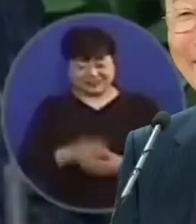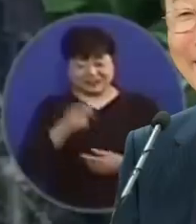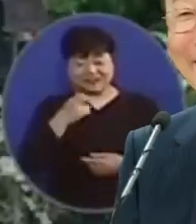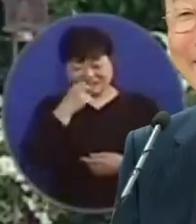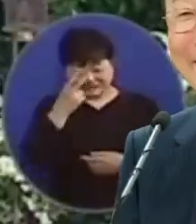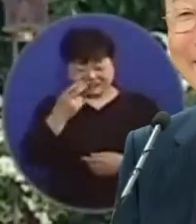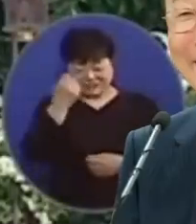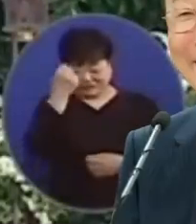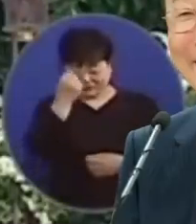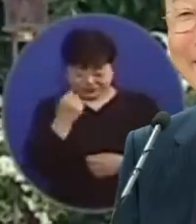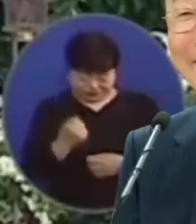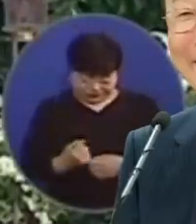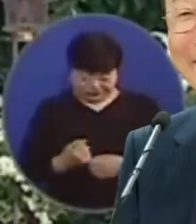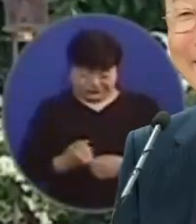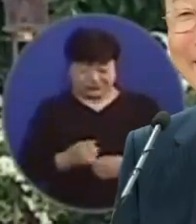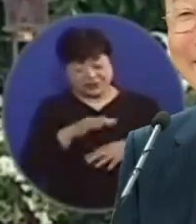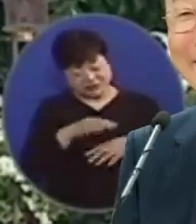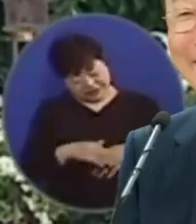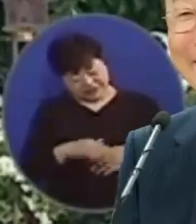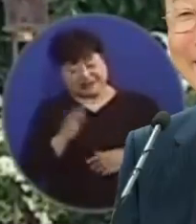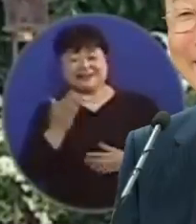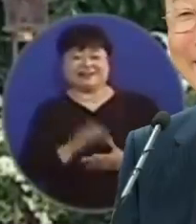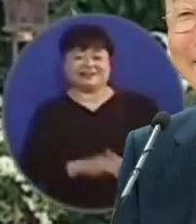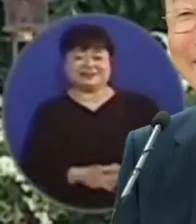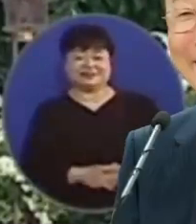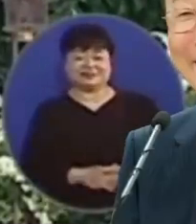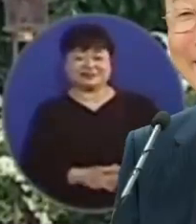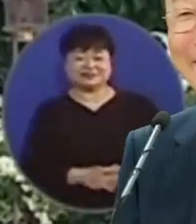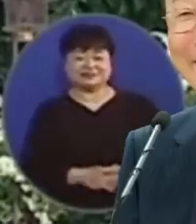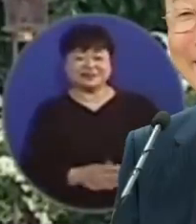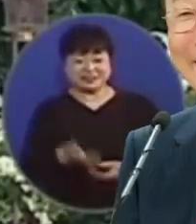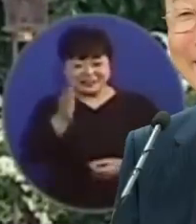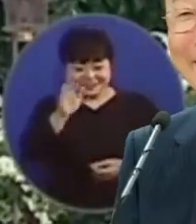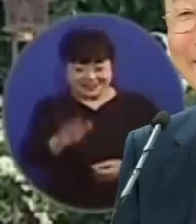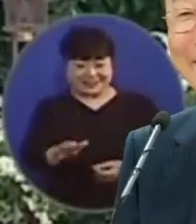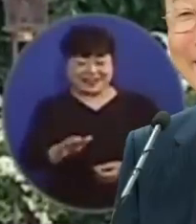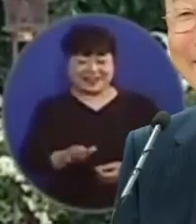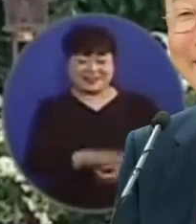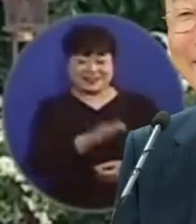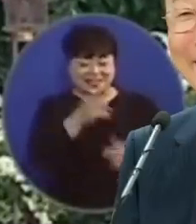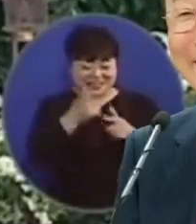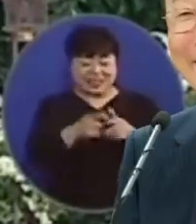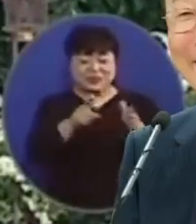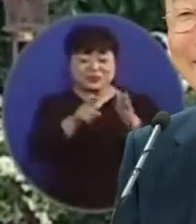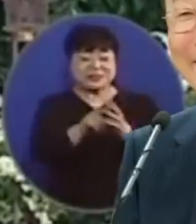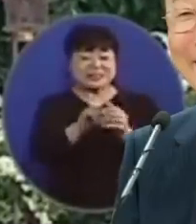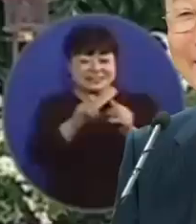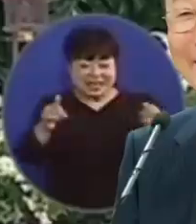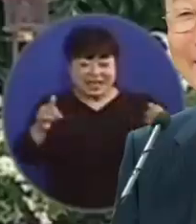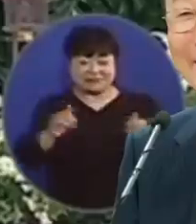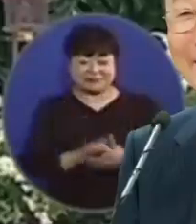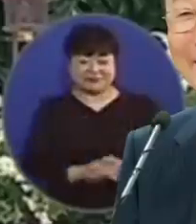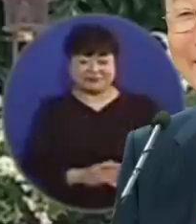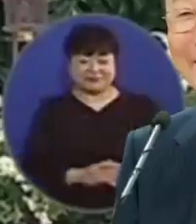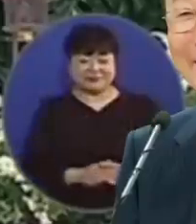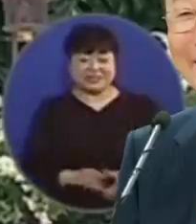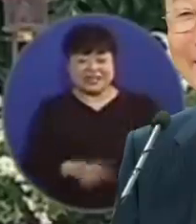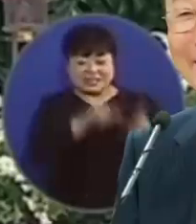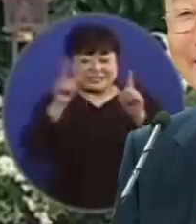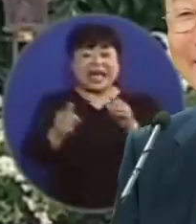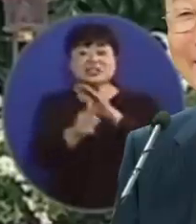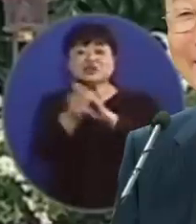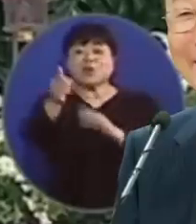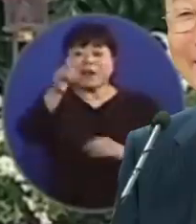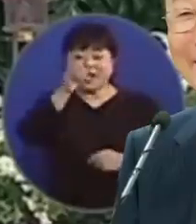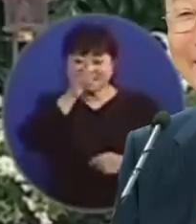썩어지고 더러워지고 쇠하여질 수밖에 없는 것입니다. 그러나 우리 예수 믿는 사람은 산 소망이